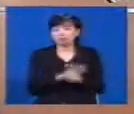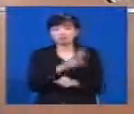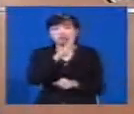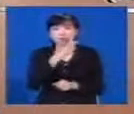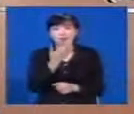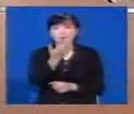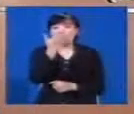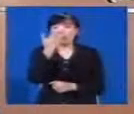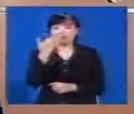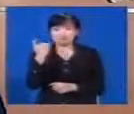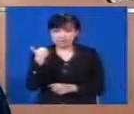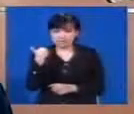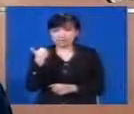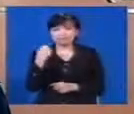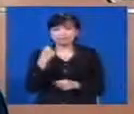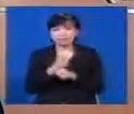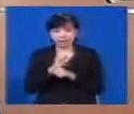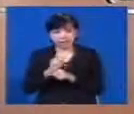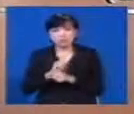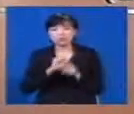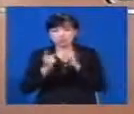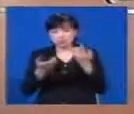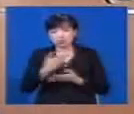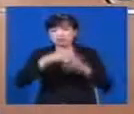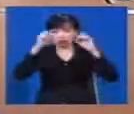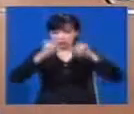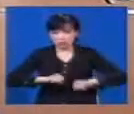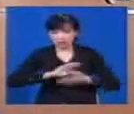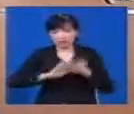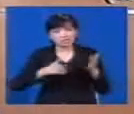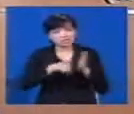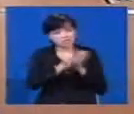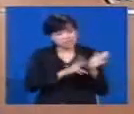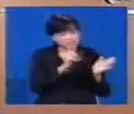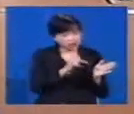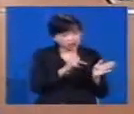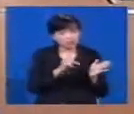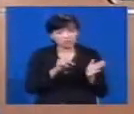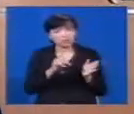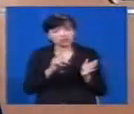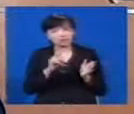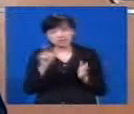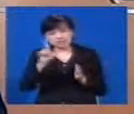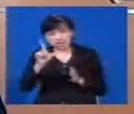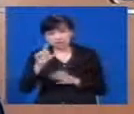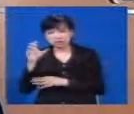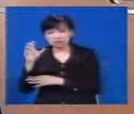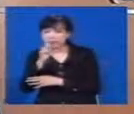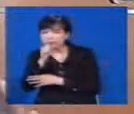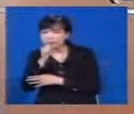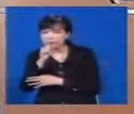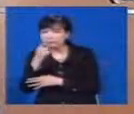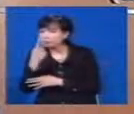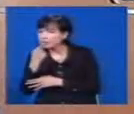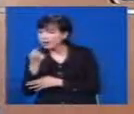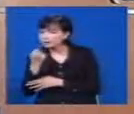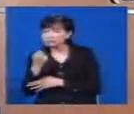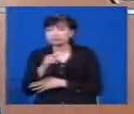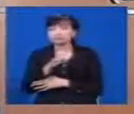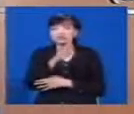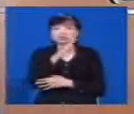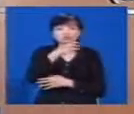ฤตขึ้นจะต้องมีค่าที่ตกลงกติการ่วมกันสีเขียวสีเหลืองสีส้มสีแดงและเมื่อถึงสีส้มโรงงานจะต้องหยุดการ